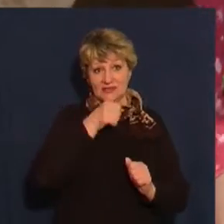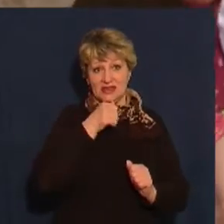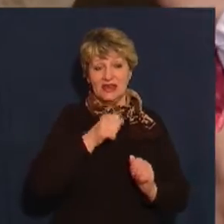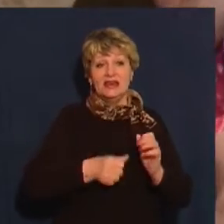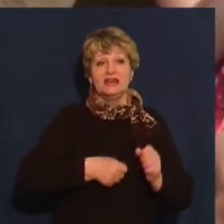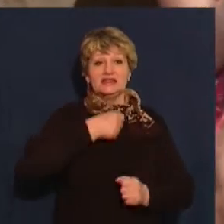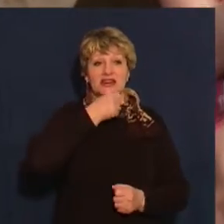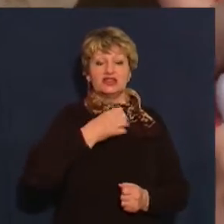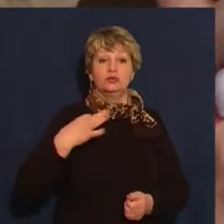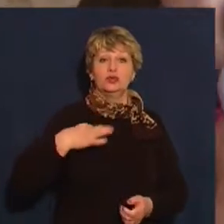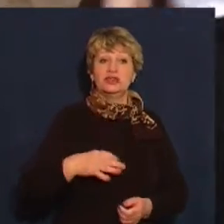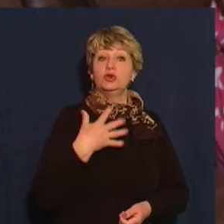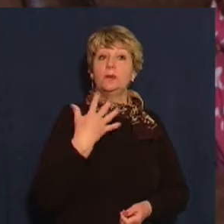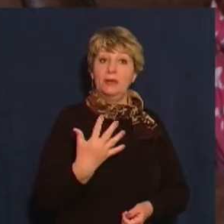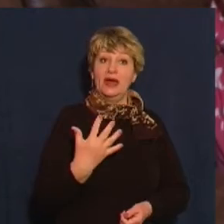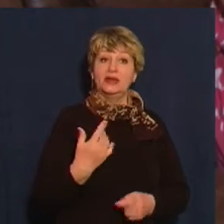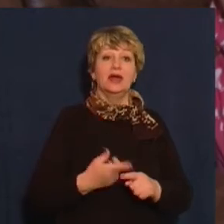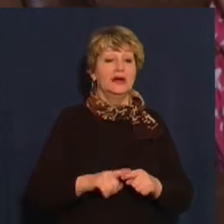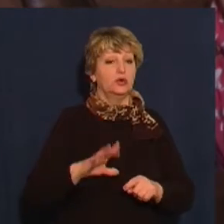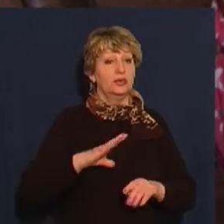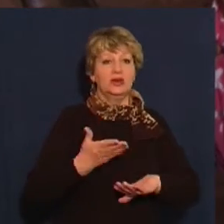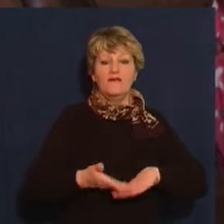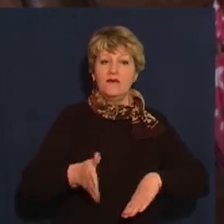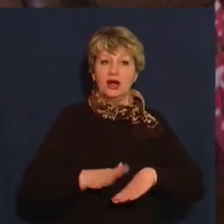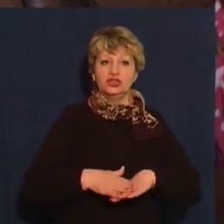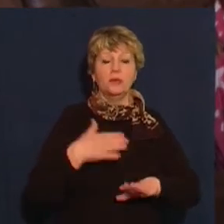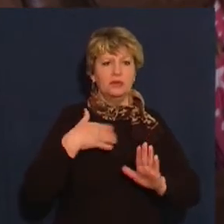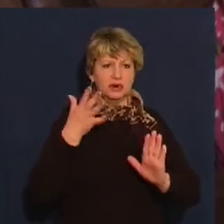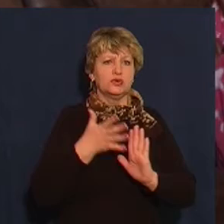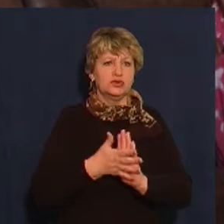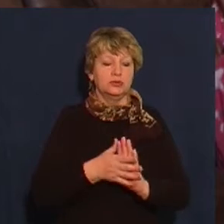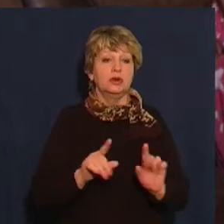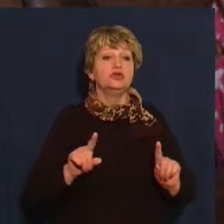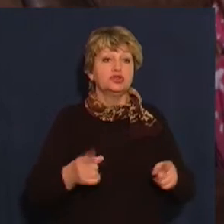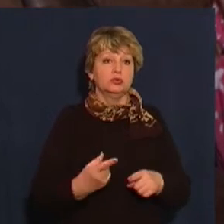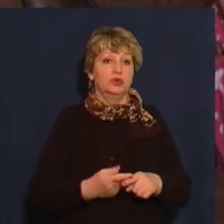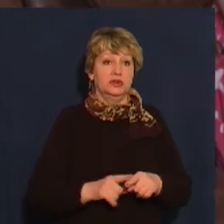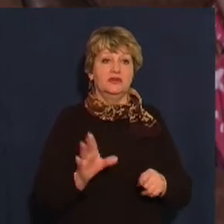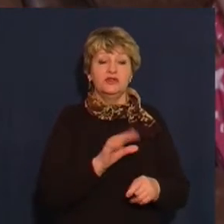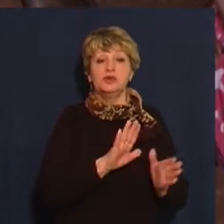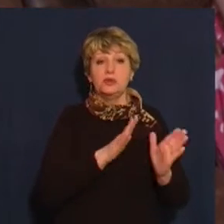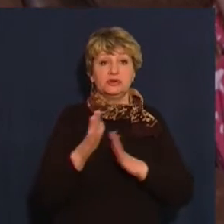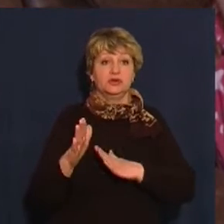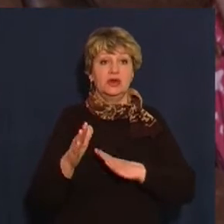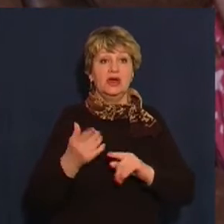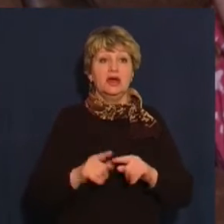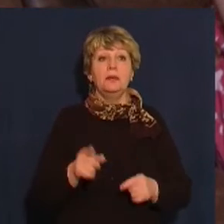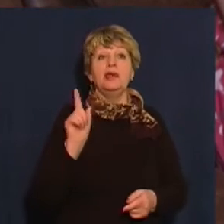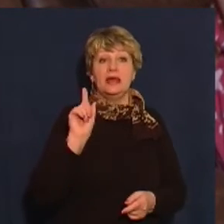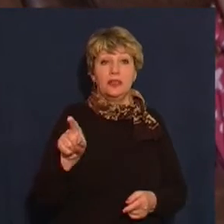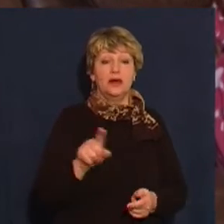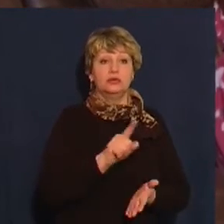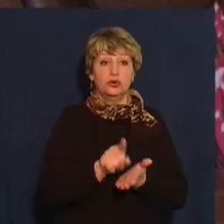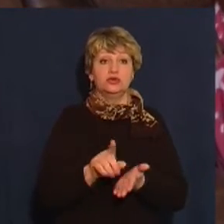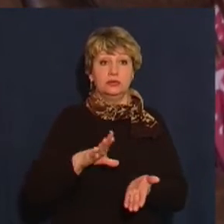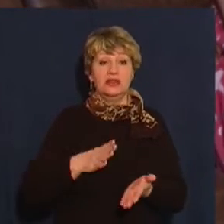Рустаму – 5. Звісно, це було важко. Важко, але ми розуміли, чого це все відбувається, що саме там має бути наш тато,